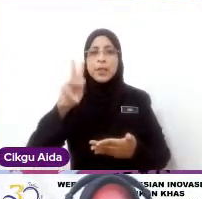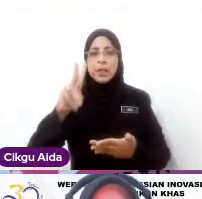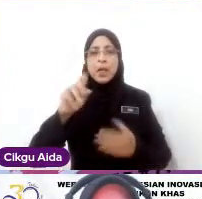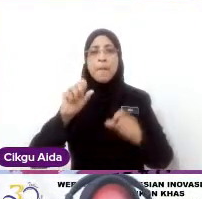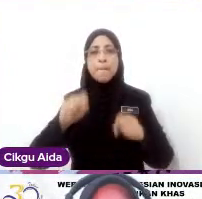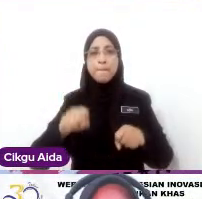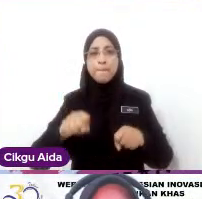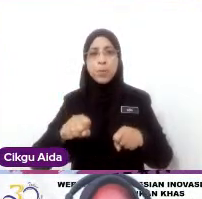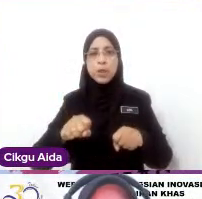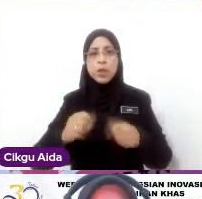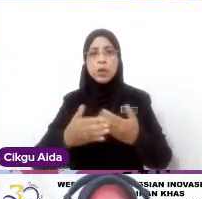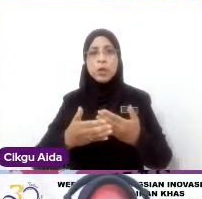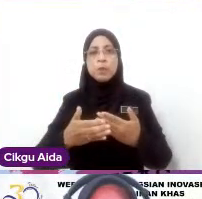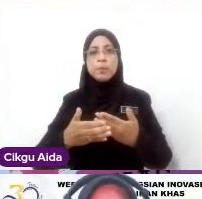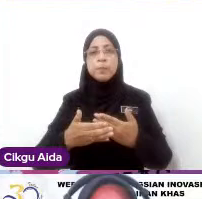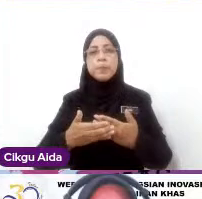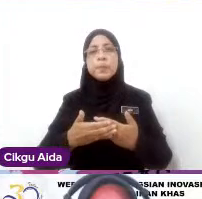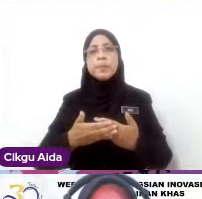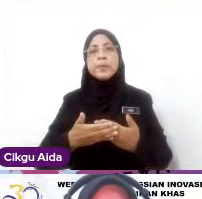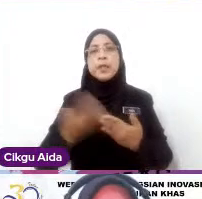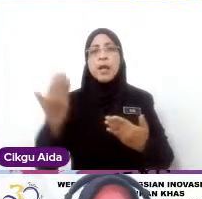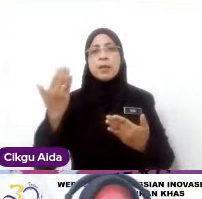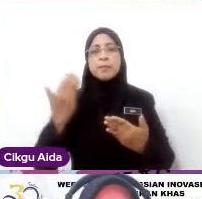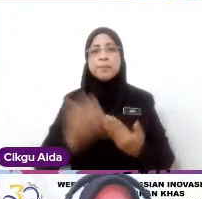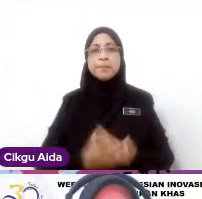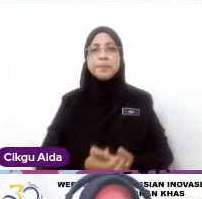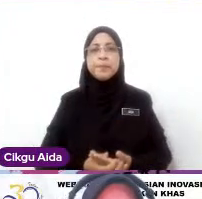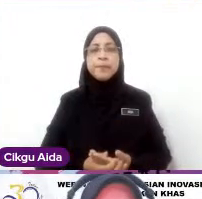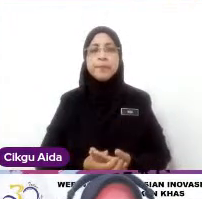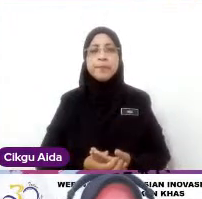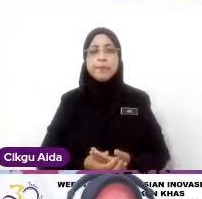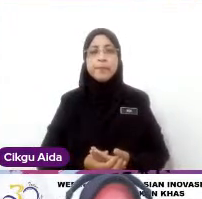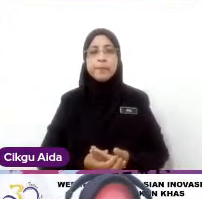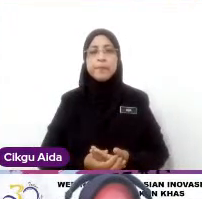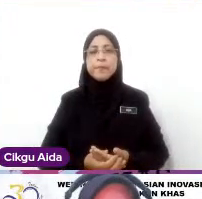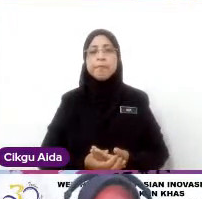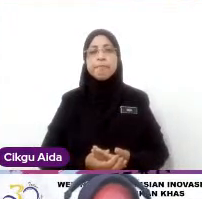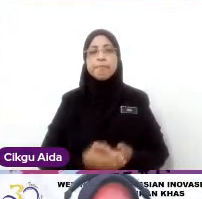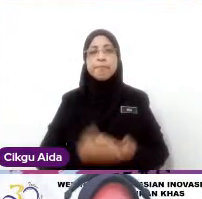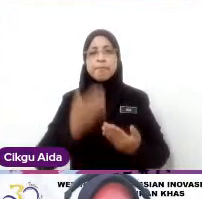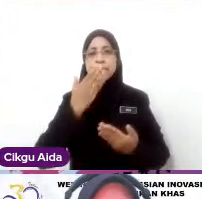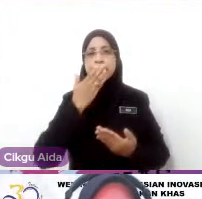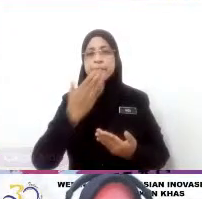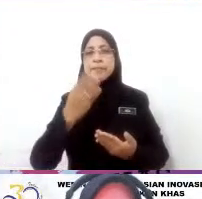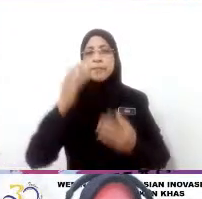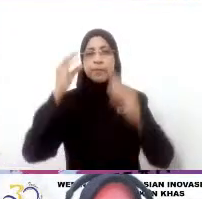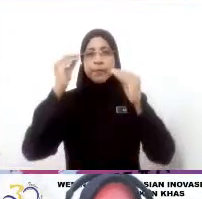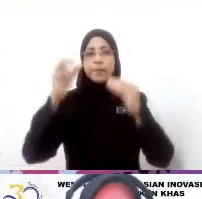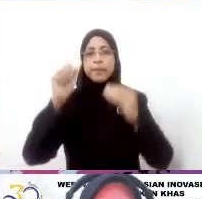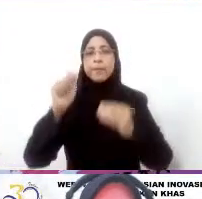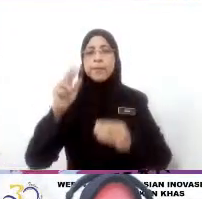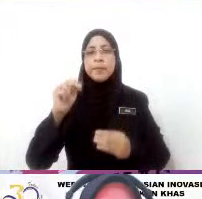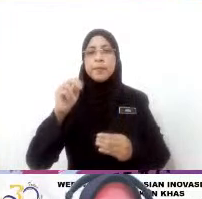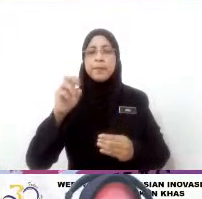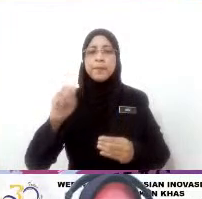murid kita. InsyaAllah, terima kasih Cikgu Anne. Cikgu M pun memang power.